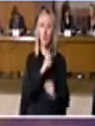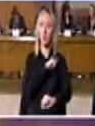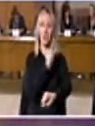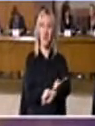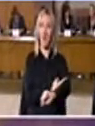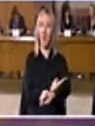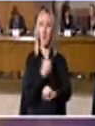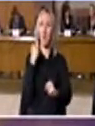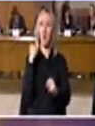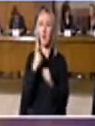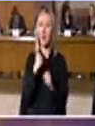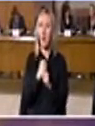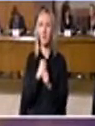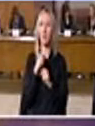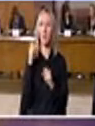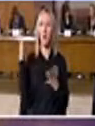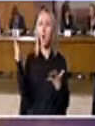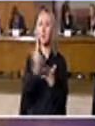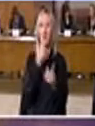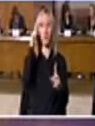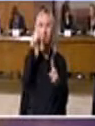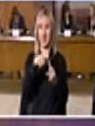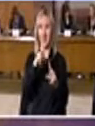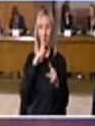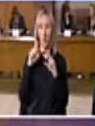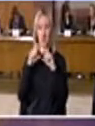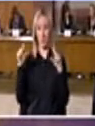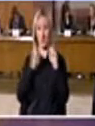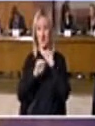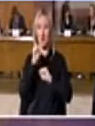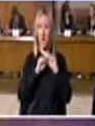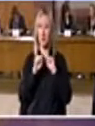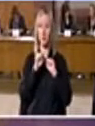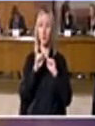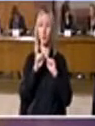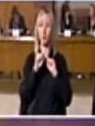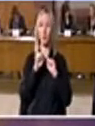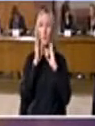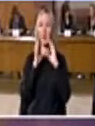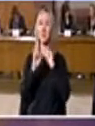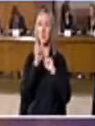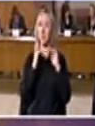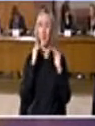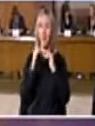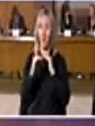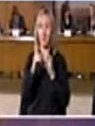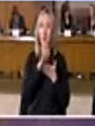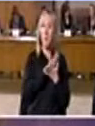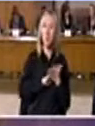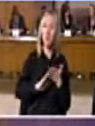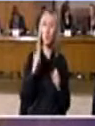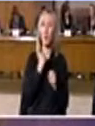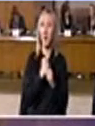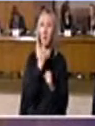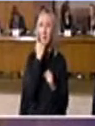zajednički radimo na ostvarivanju cilja koji je institucija Poverenika za zaštitu ravnopravnosti na samom početku svoga